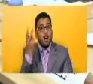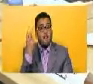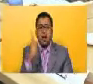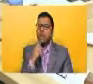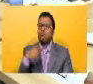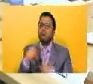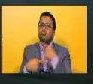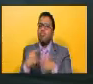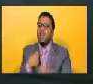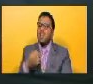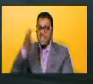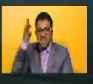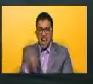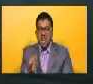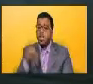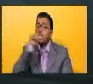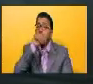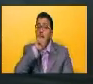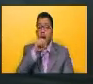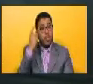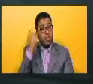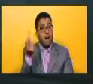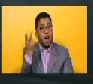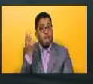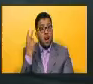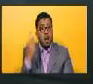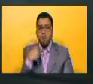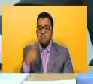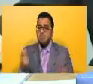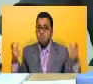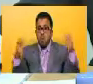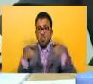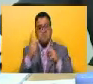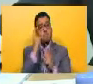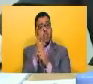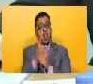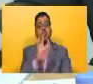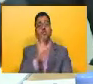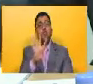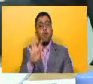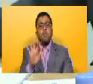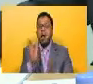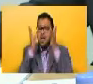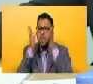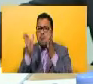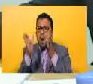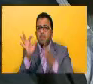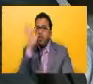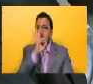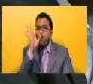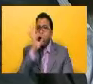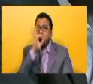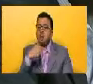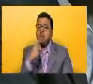خلالها تؤكد شارقة الثقافة بأنها ملتقى الشعوب باهتمامها بالتراث وصونه